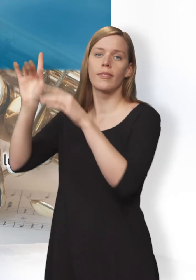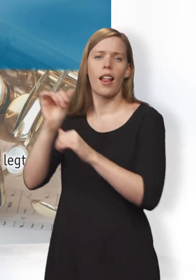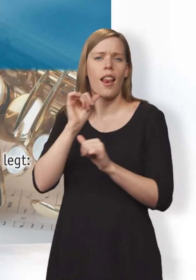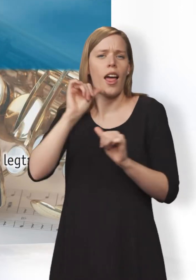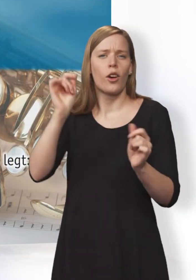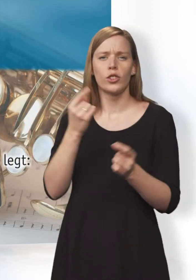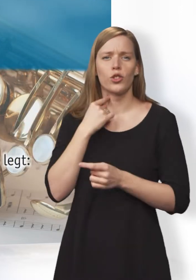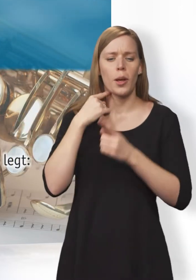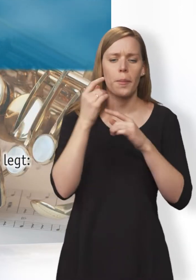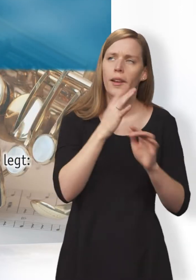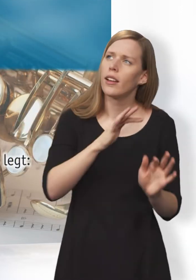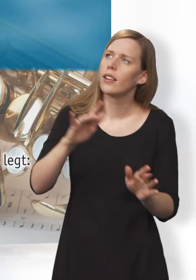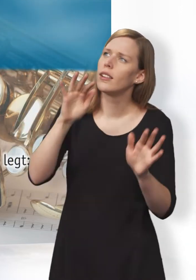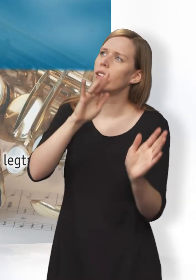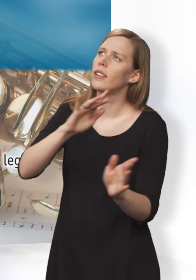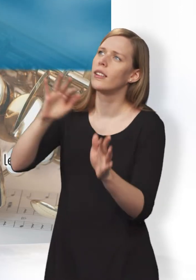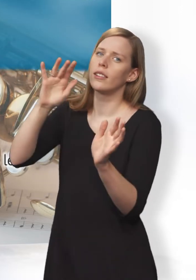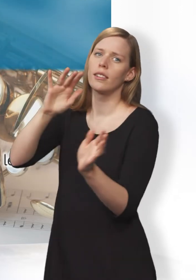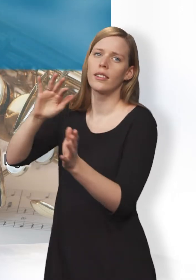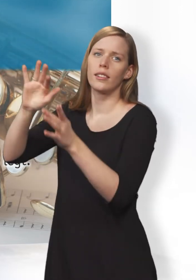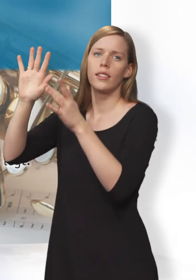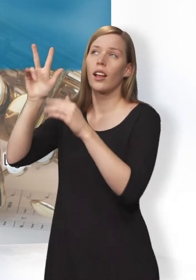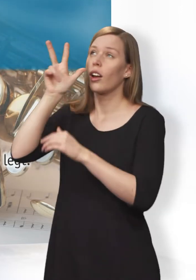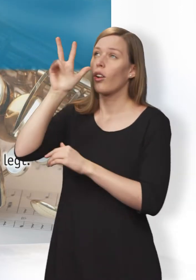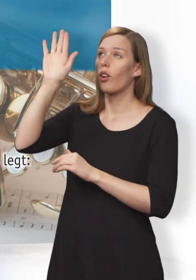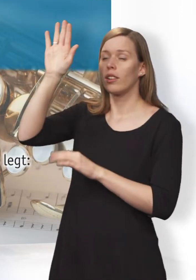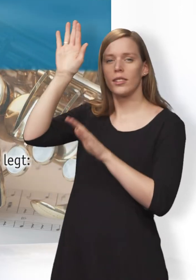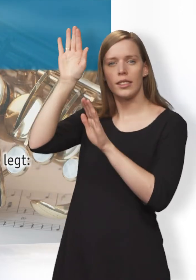mit stammen den see